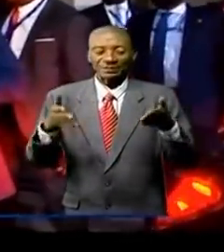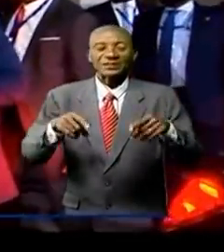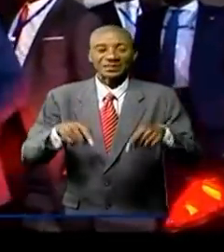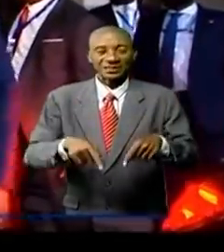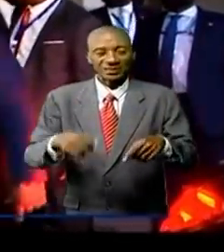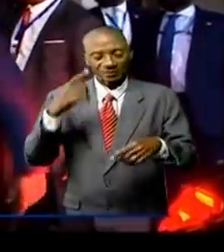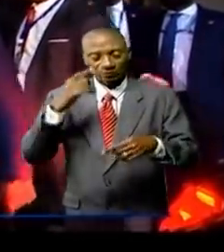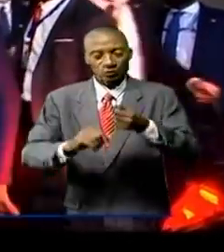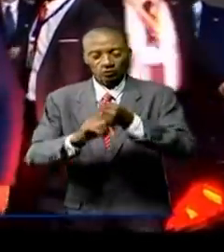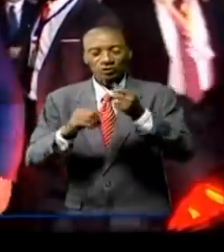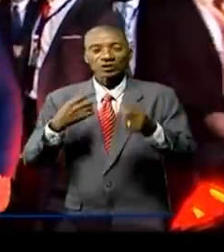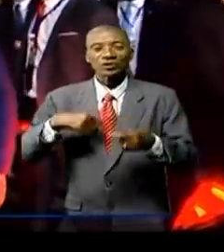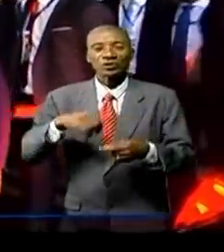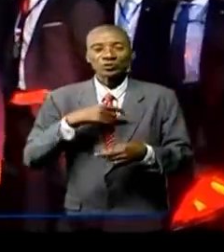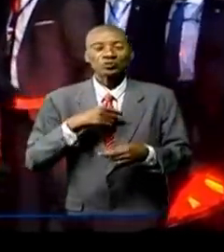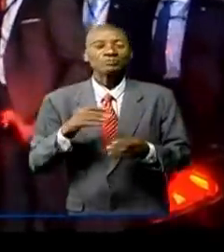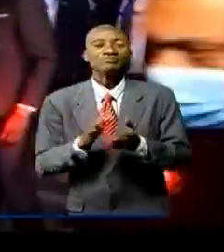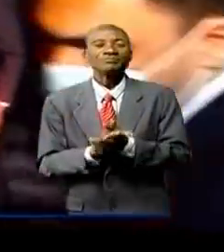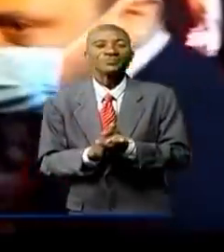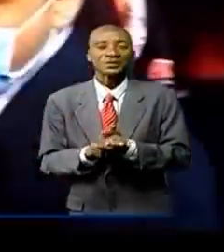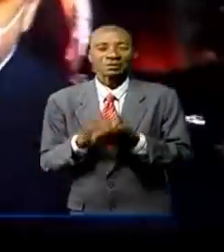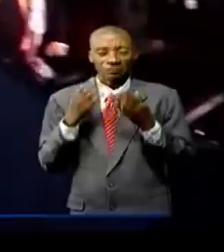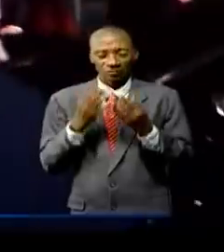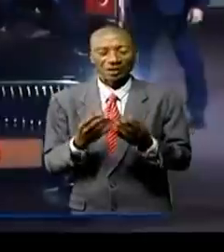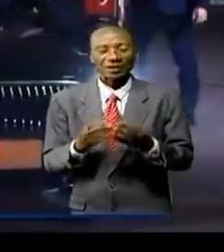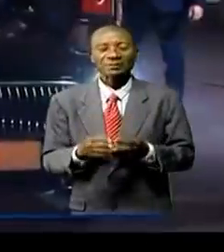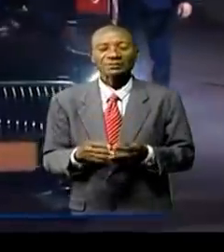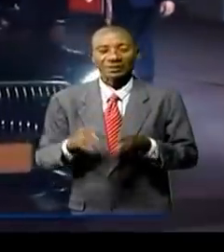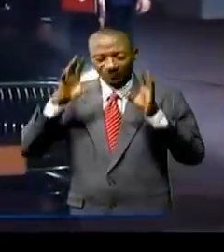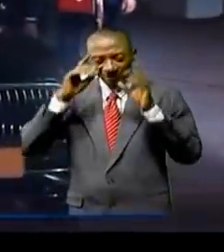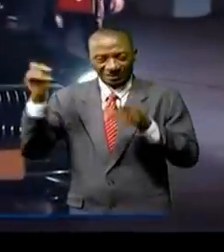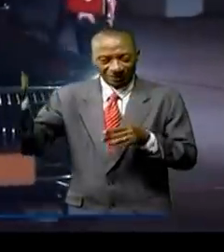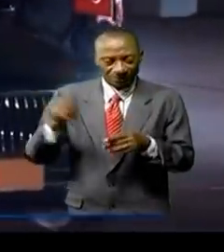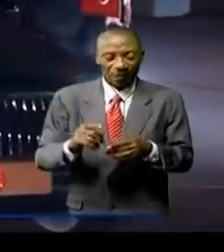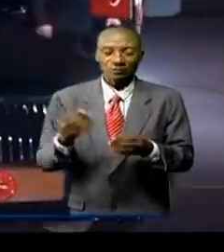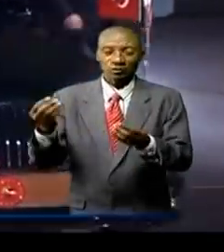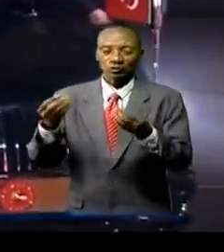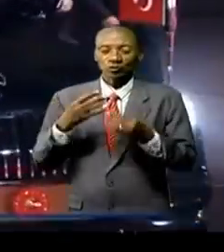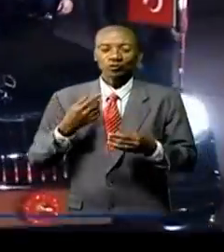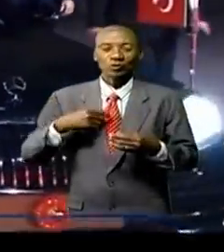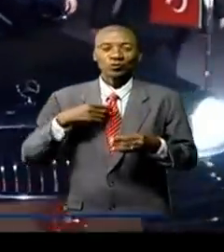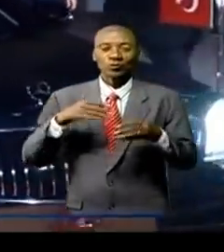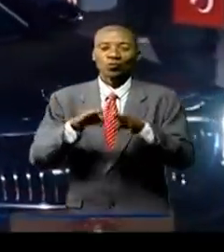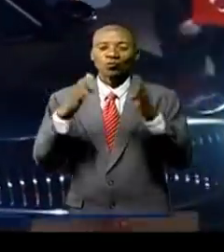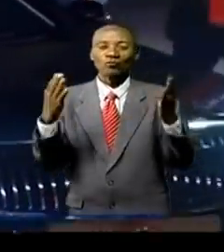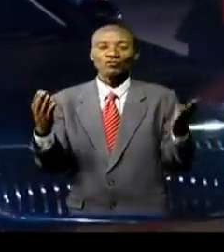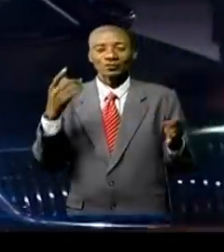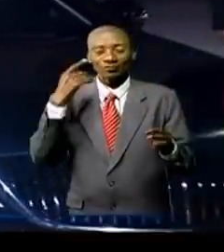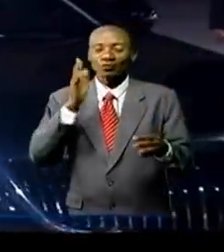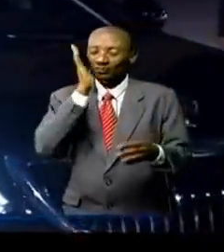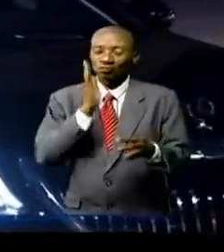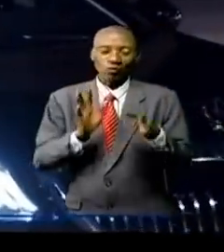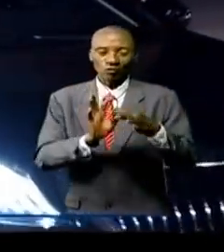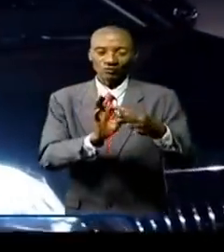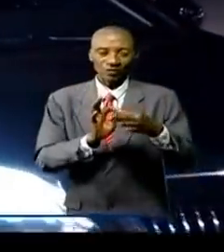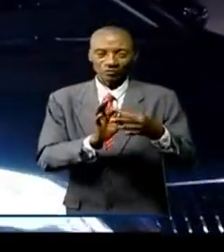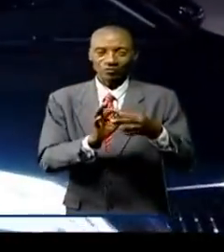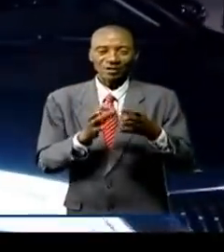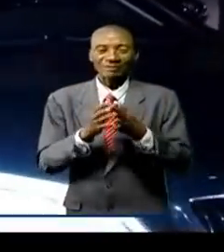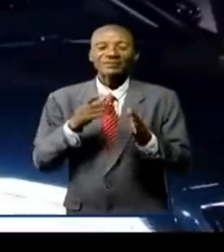Kinshasa pose les bases d'une coopération bilatérale qui s'annonce plus solide que celle d'il y a 10 ans.